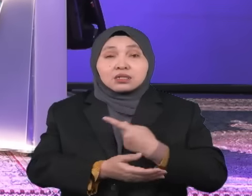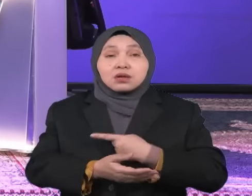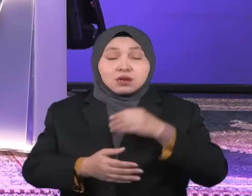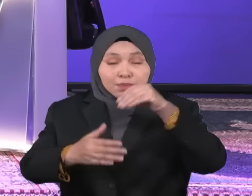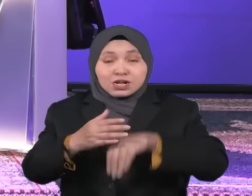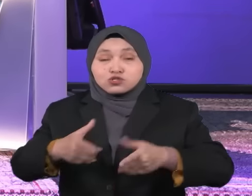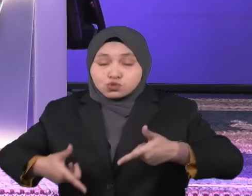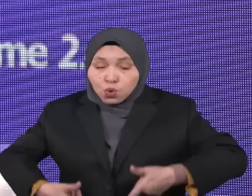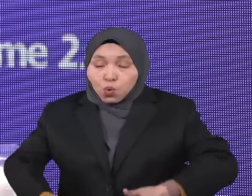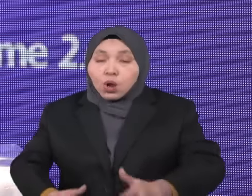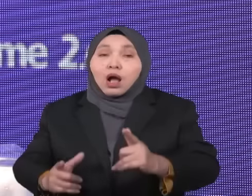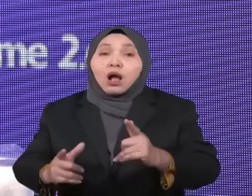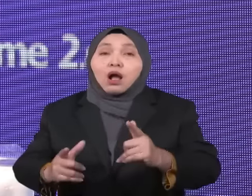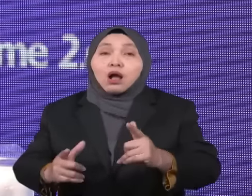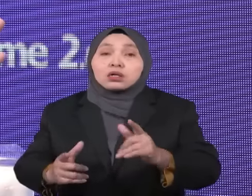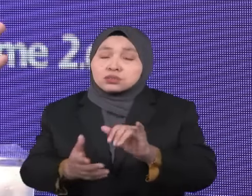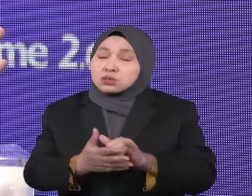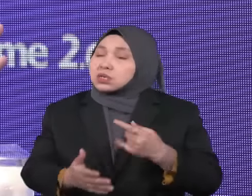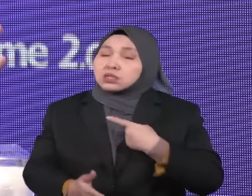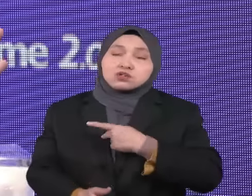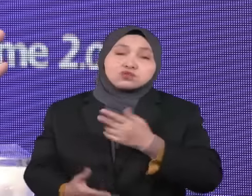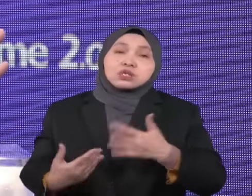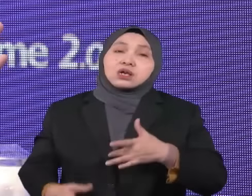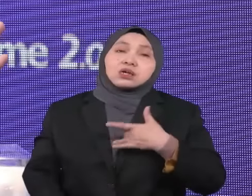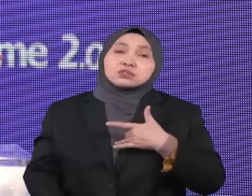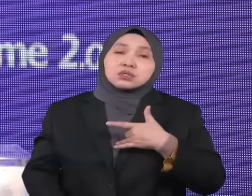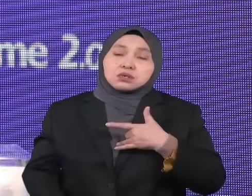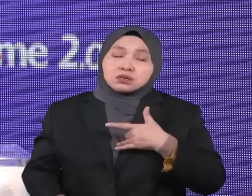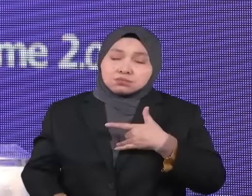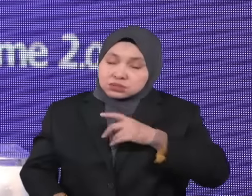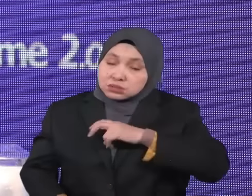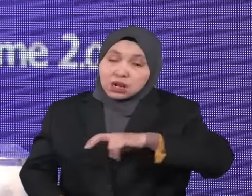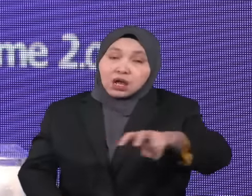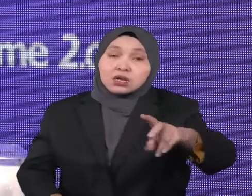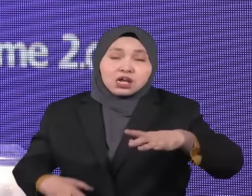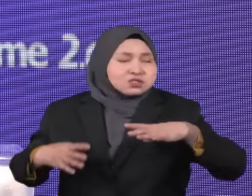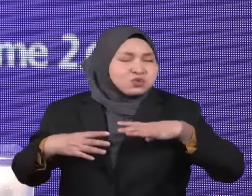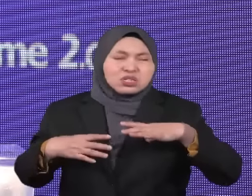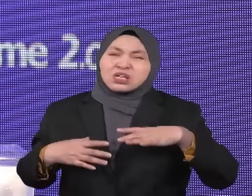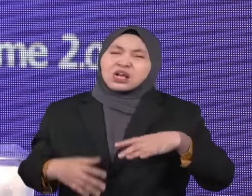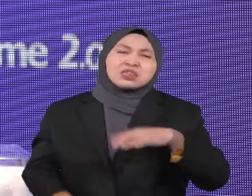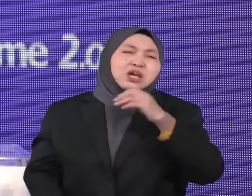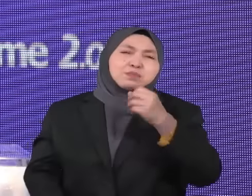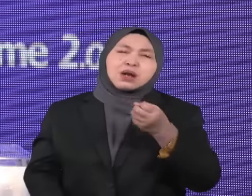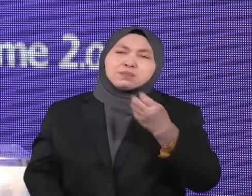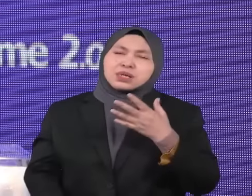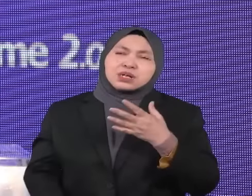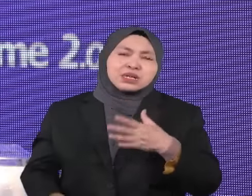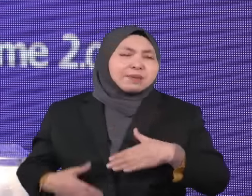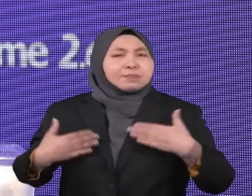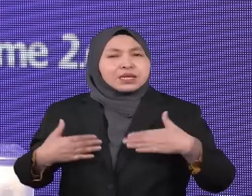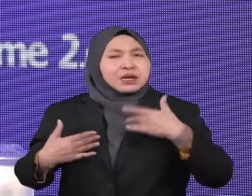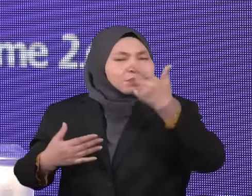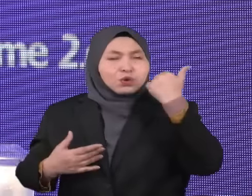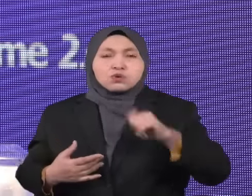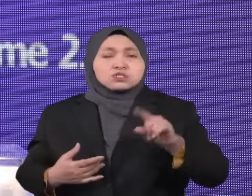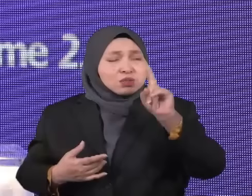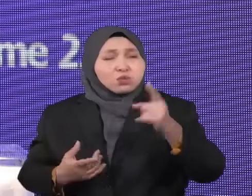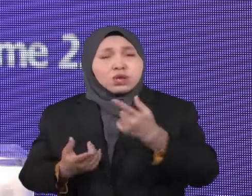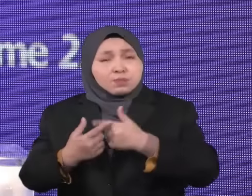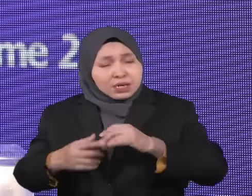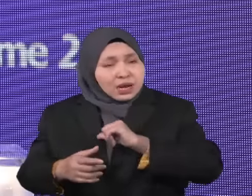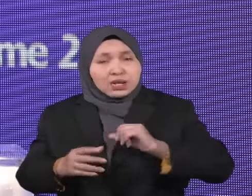longkang. Allah. Ha, kan? Situ pun kita rasa perjalanan cuti kita itu tak berapa gembira, kerana salah seorangnya